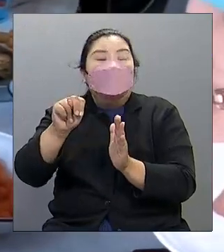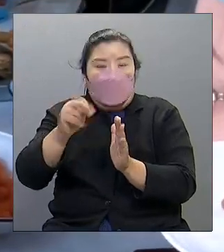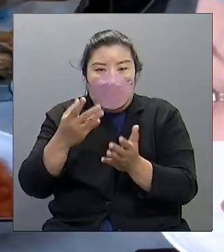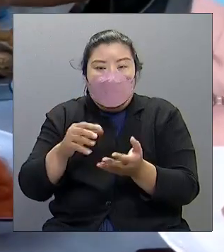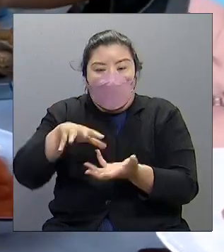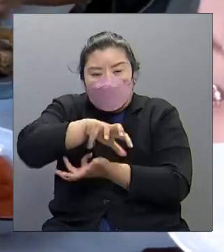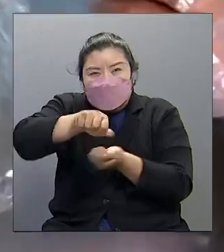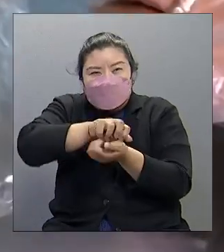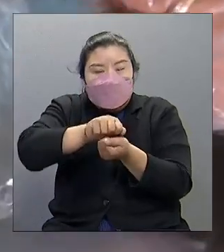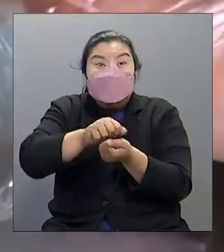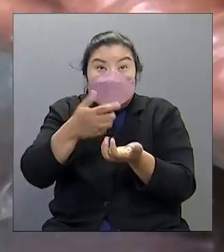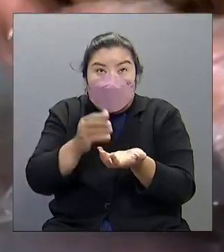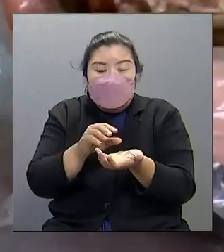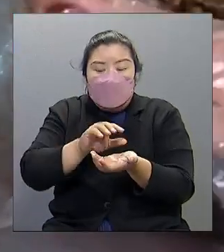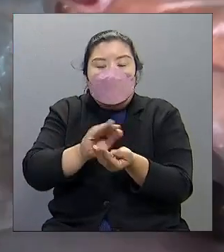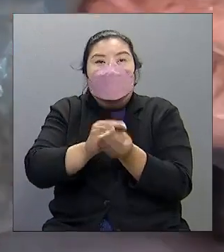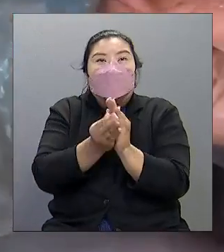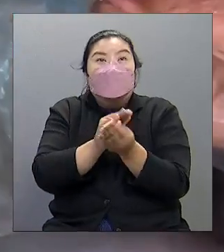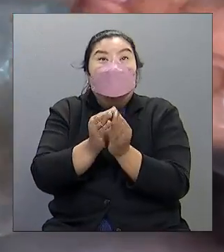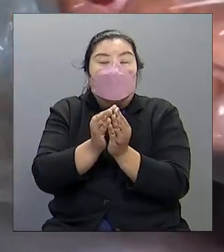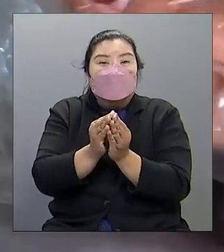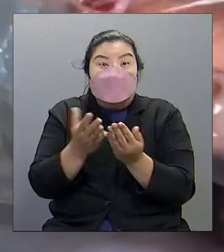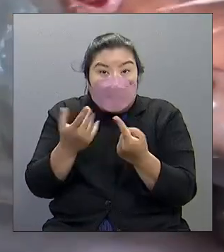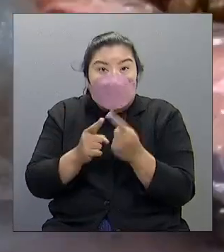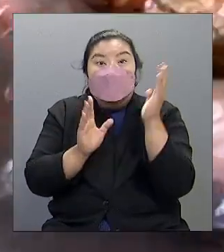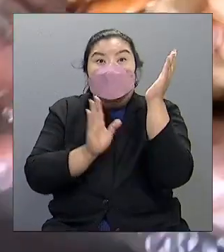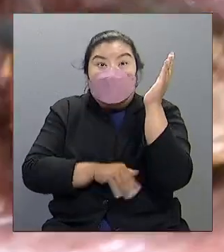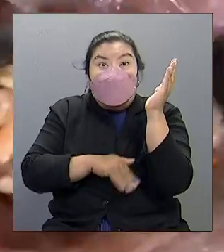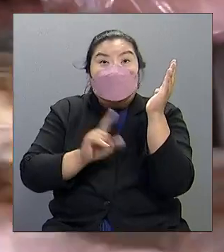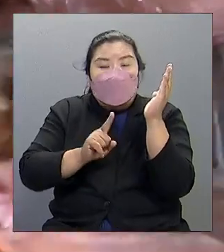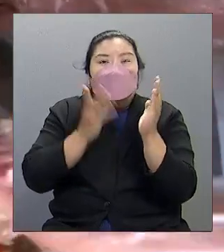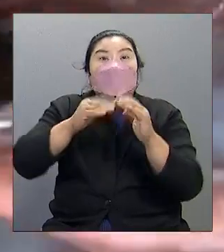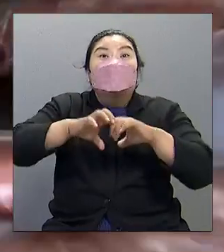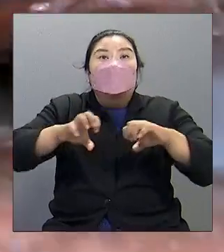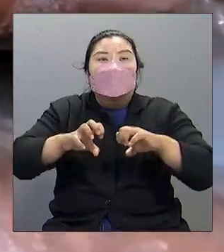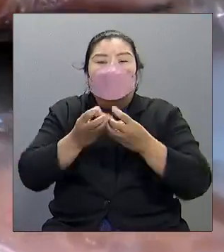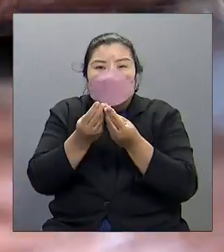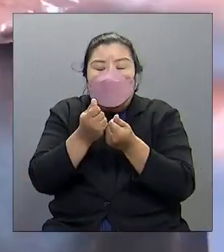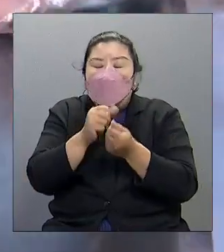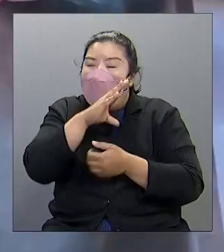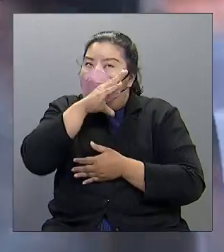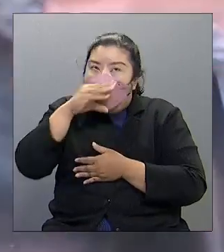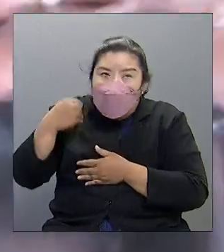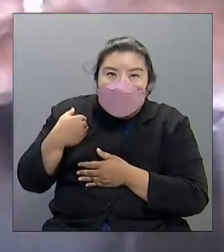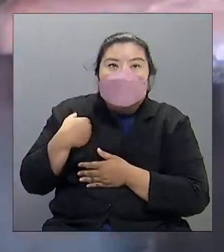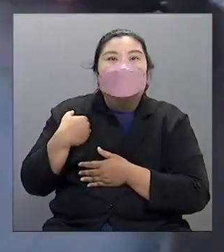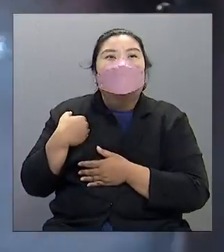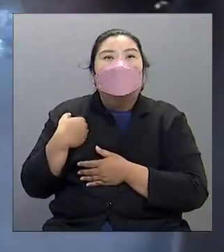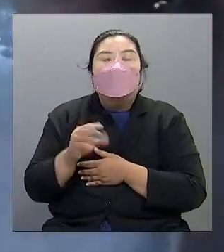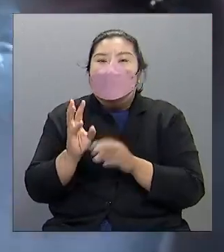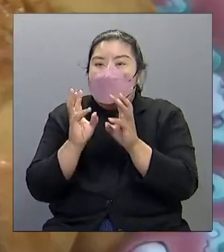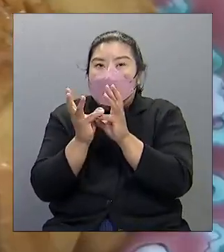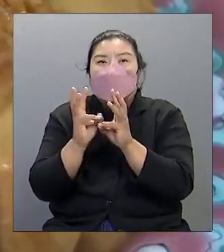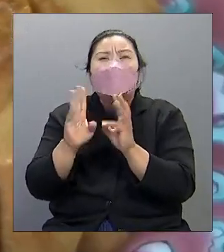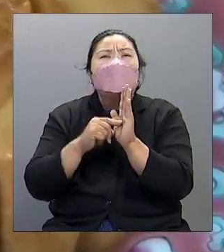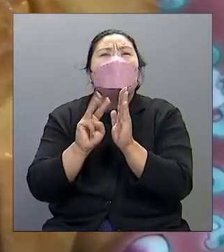าจมส่นท lipera ไส้ทุเรียนใช้ทุเรียนทางพักตายรสชาิจะออกมาหอมอร่อยไ้ลกบัวจะเป็ลกบัวล่วนไม่ผสมแป้